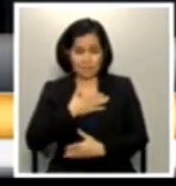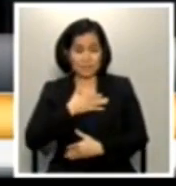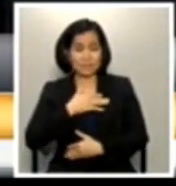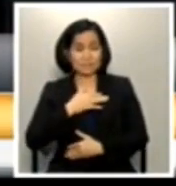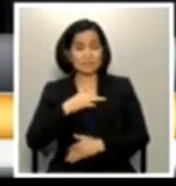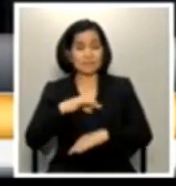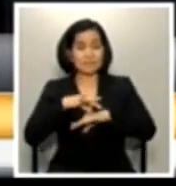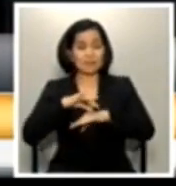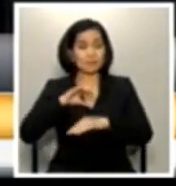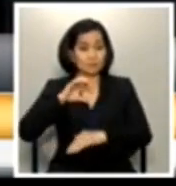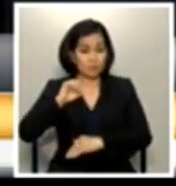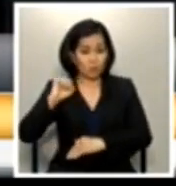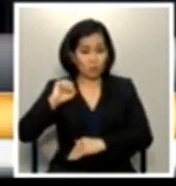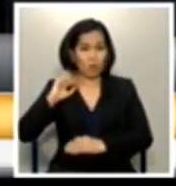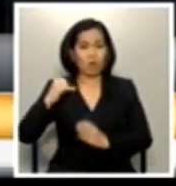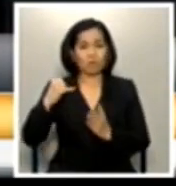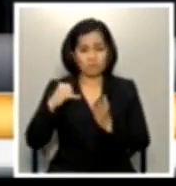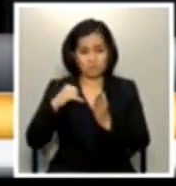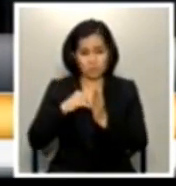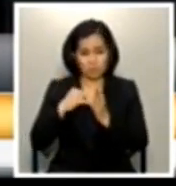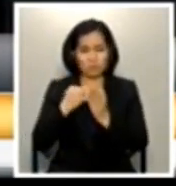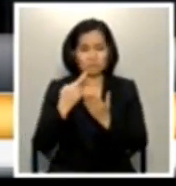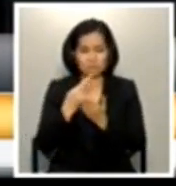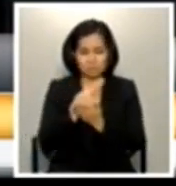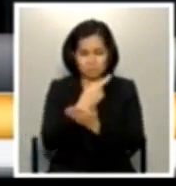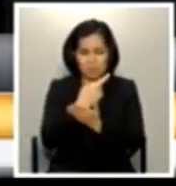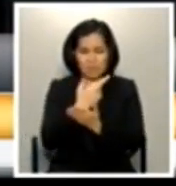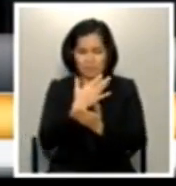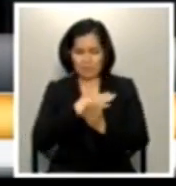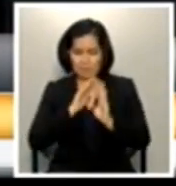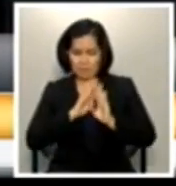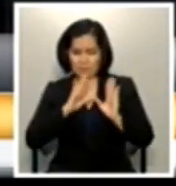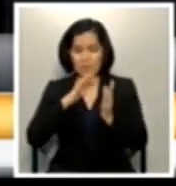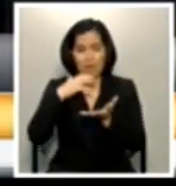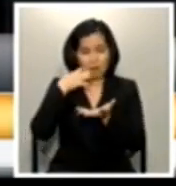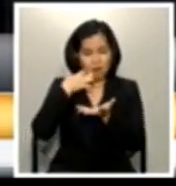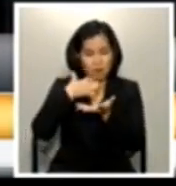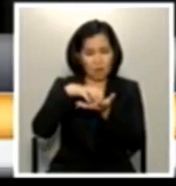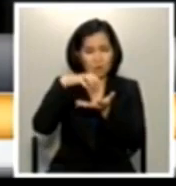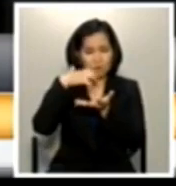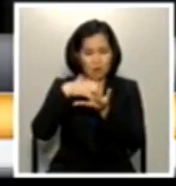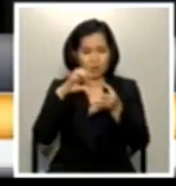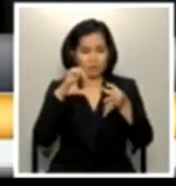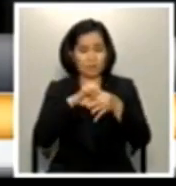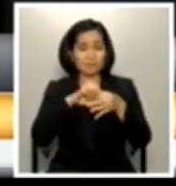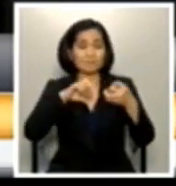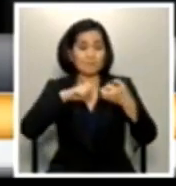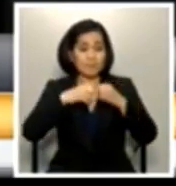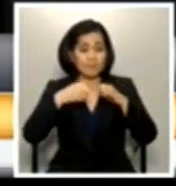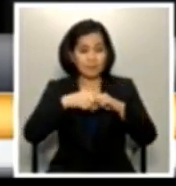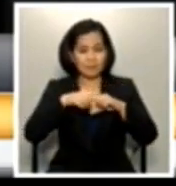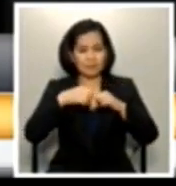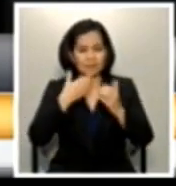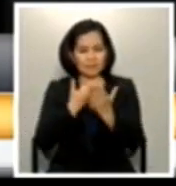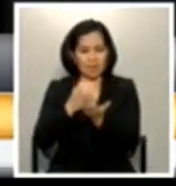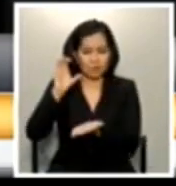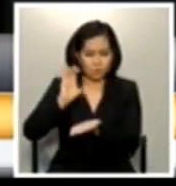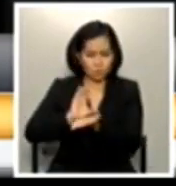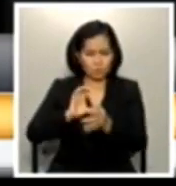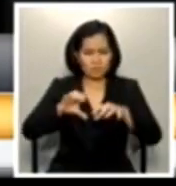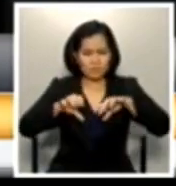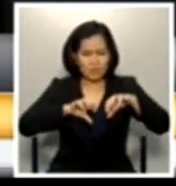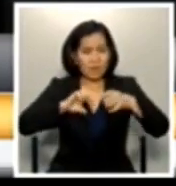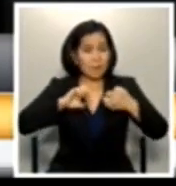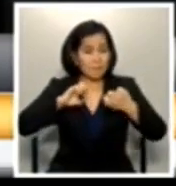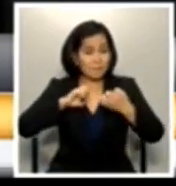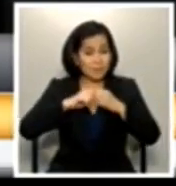ภาผู้แทนราษฎรในเขตพื้นที่ก็คงจะเล่าให้ท่านฟังถึงปัญหาของการบริหารจัดการกองทุนนะครับเพื่อการ